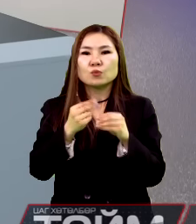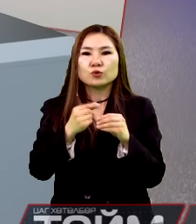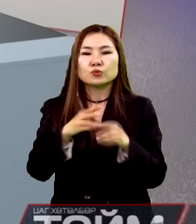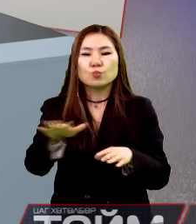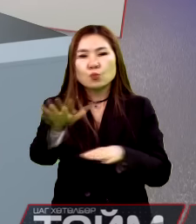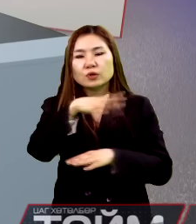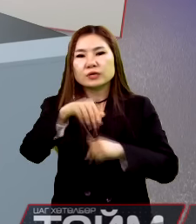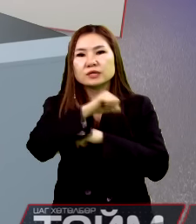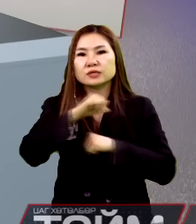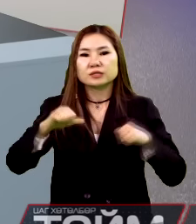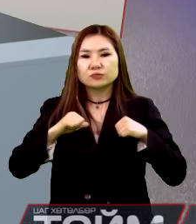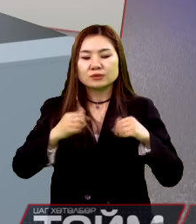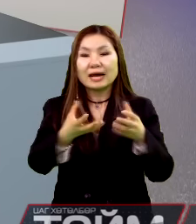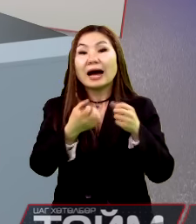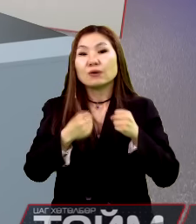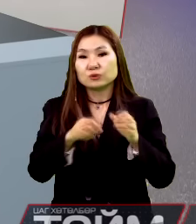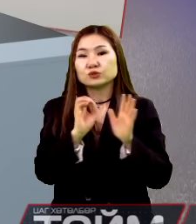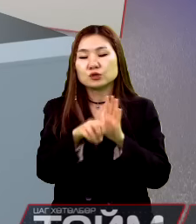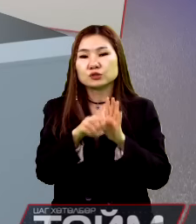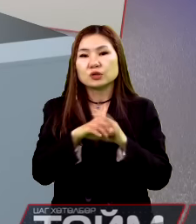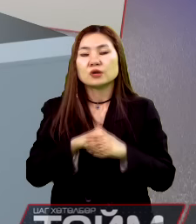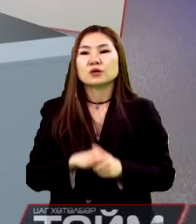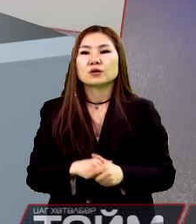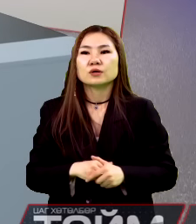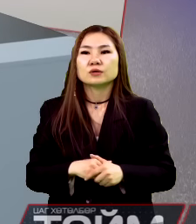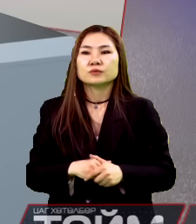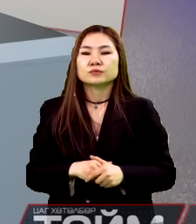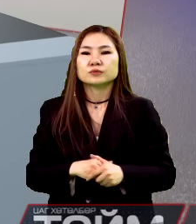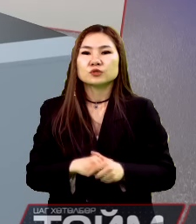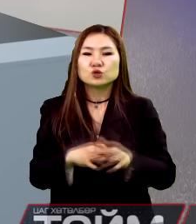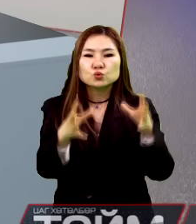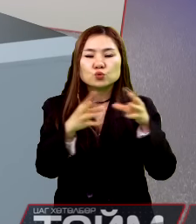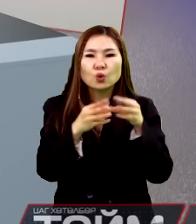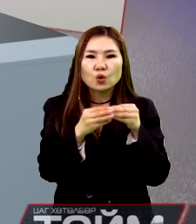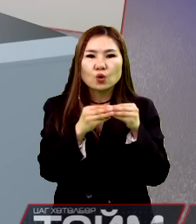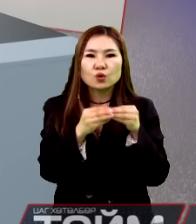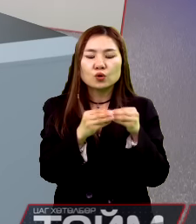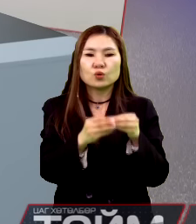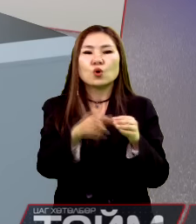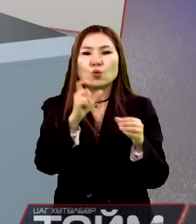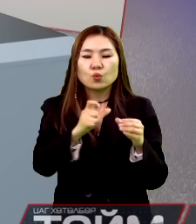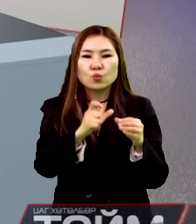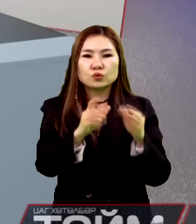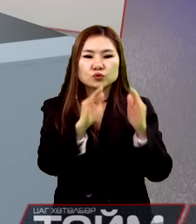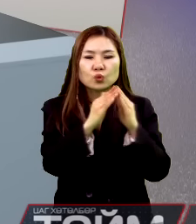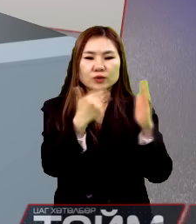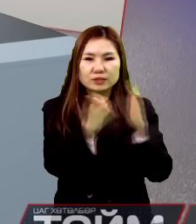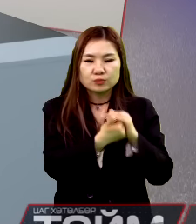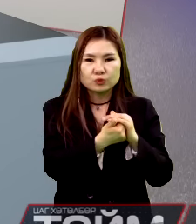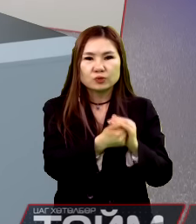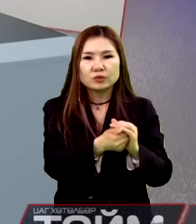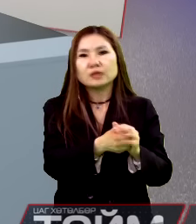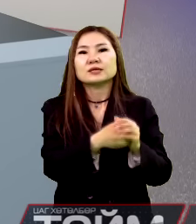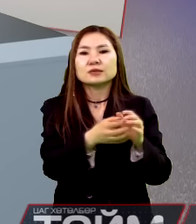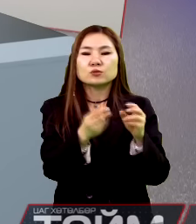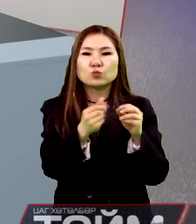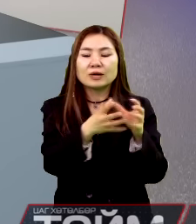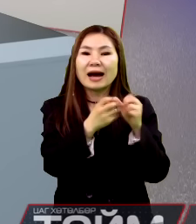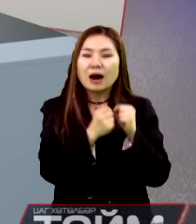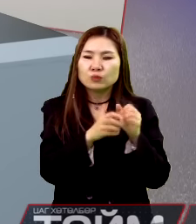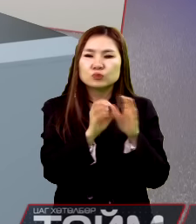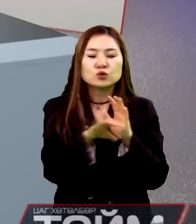ингэж үзсэн. Тэгэхээр мэдээж одоо энэ баялгаас бол цөөхөн хэдэн хүн, цөөхөн хэдэн гэр бүл хүртэх учиргүй. Энэ бол нийт ард